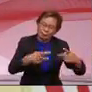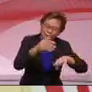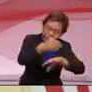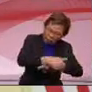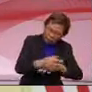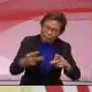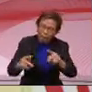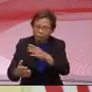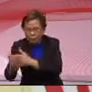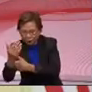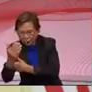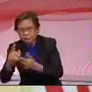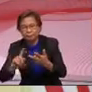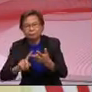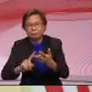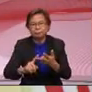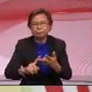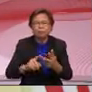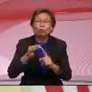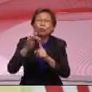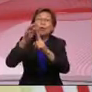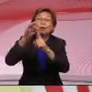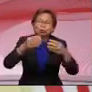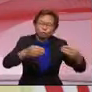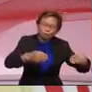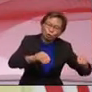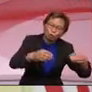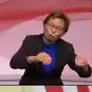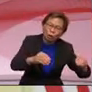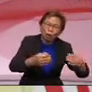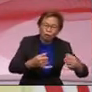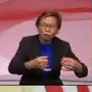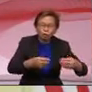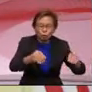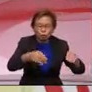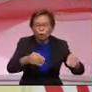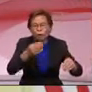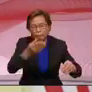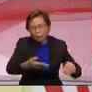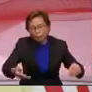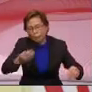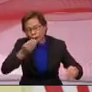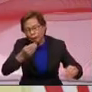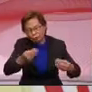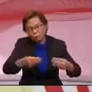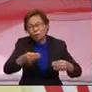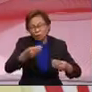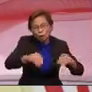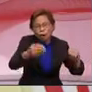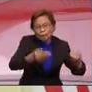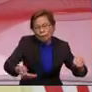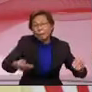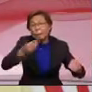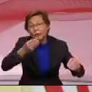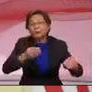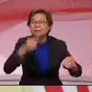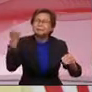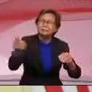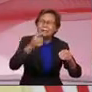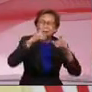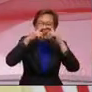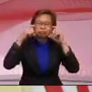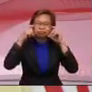malam, pasar pagi dan terutamanya yang menjual produk makanan ini supaya sentiasa memakai